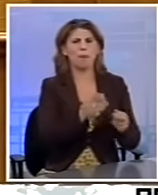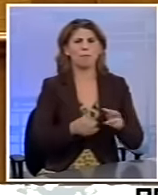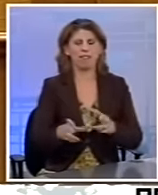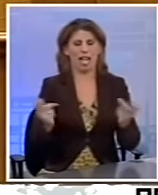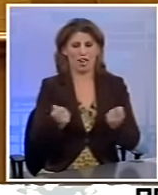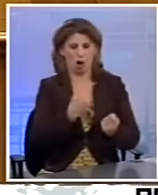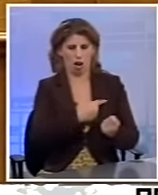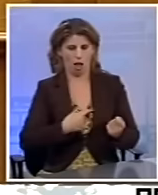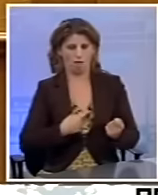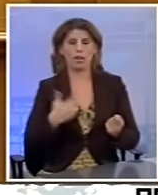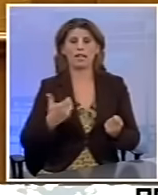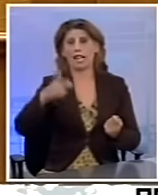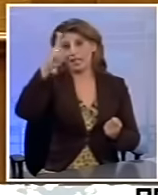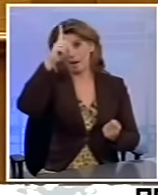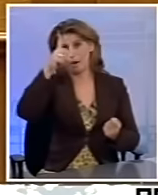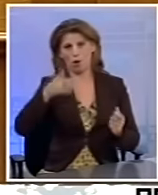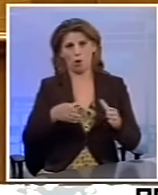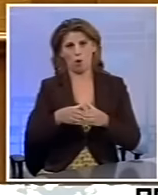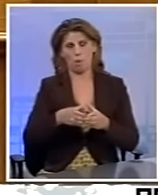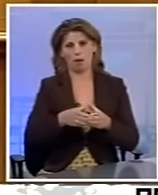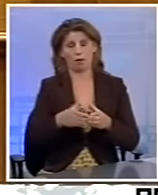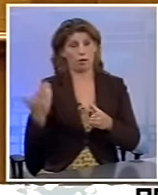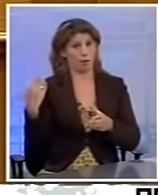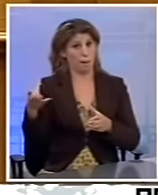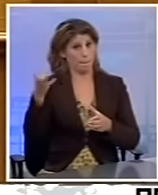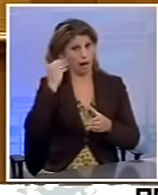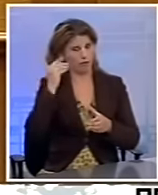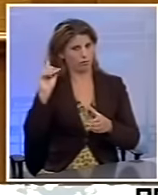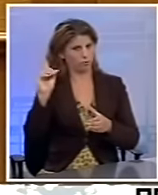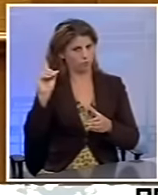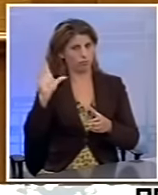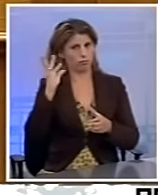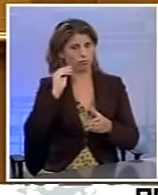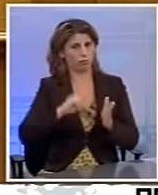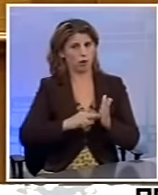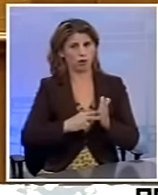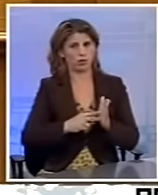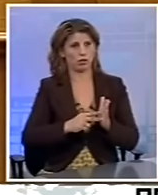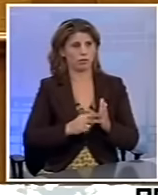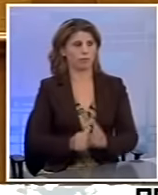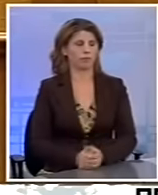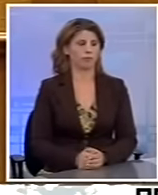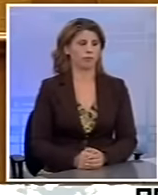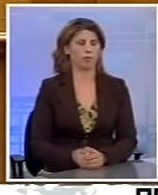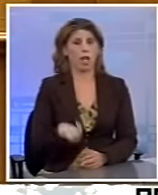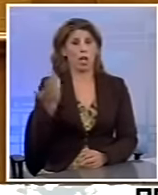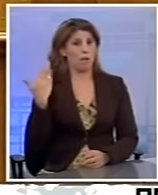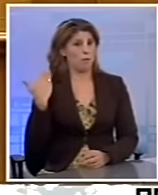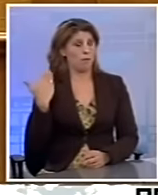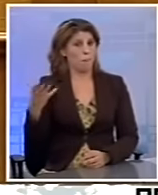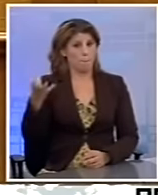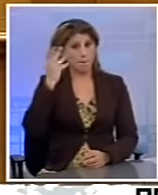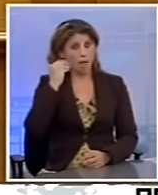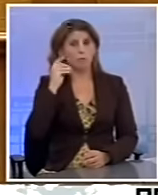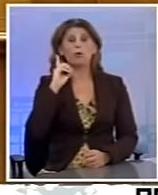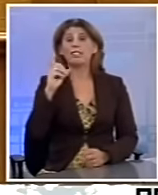εργολάβων και ότι είναι των Γερμανών. Πρόσφατα μάθαμε, προσέξτε, ξέφυγε. Πρόσφατα μάθαμε ότι